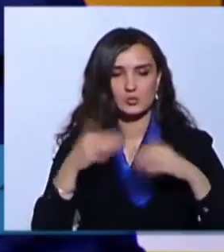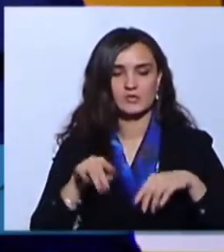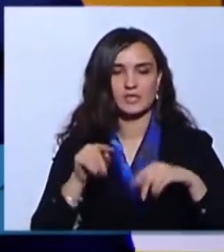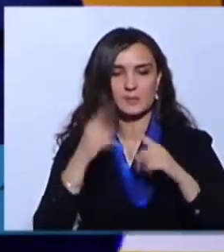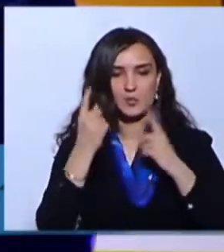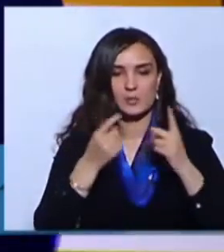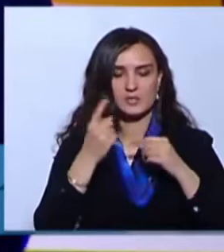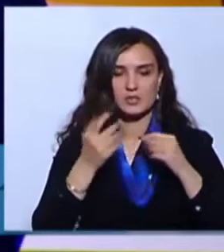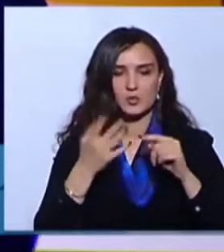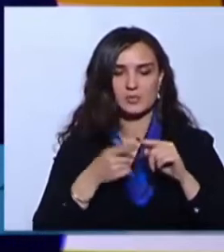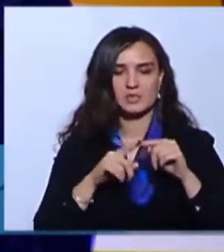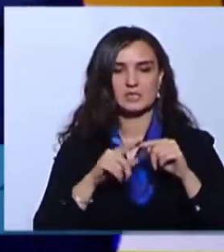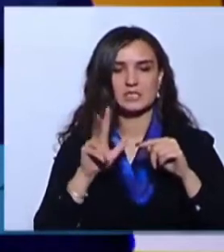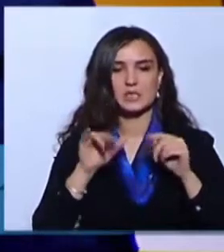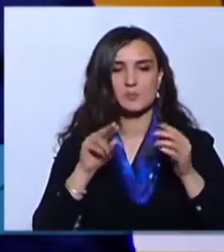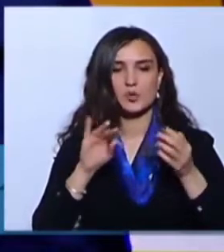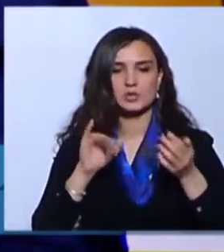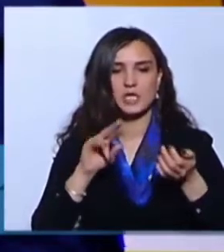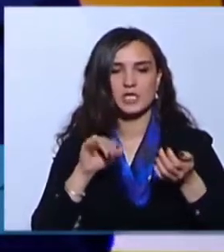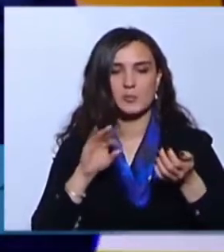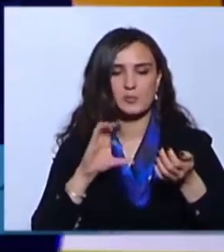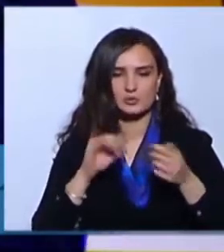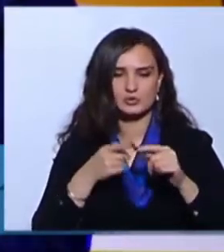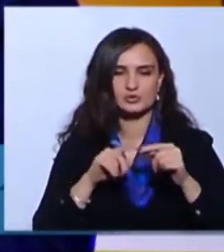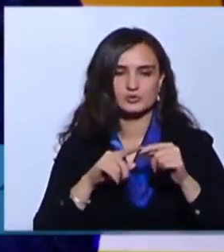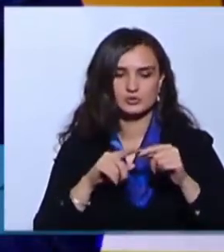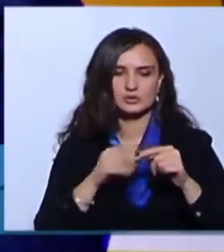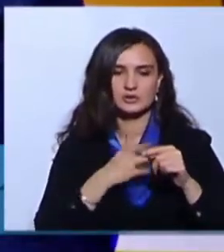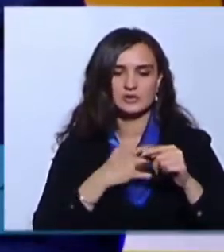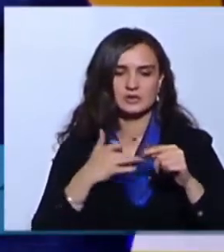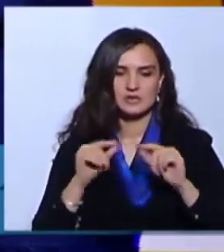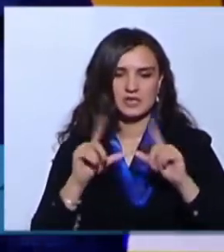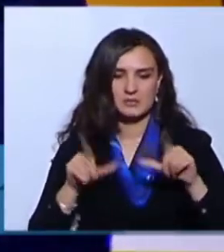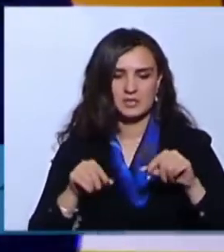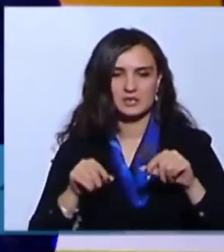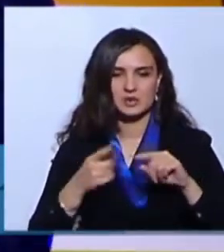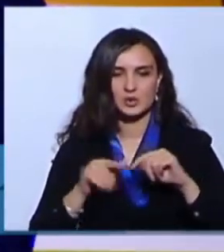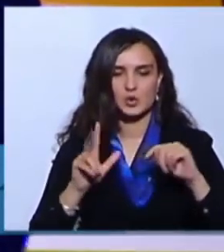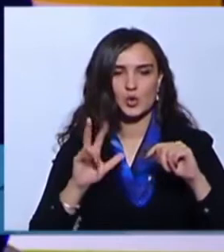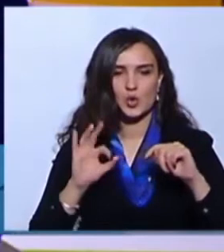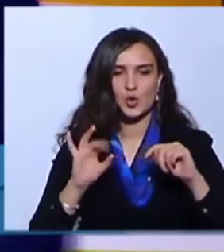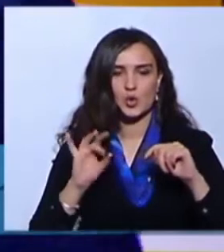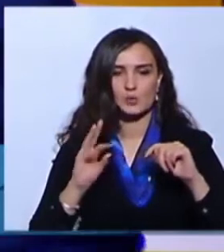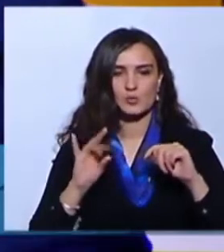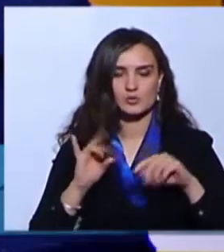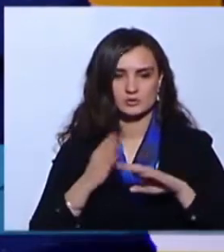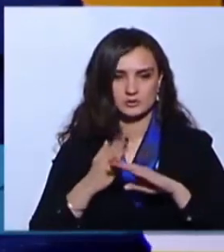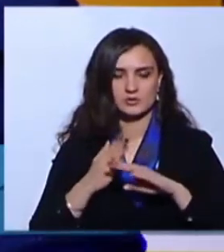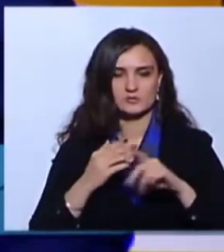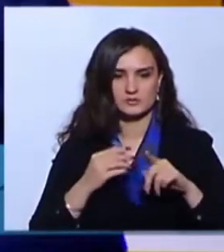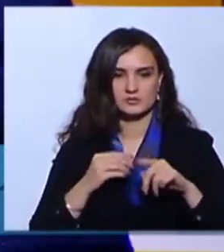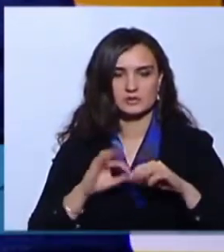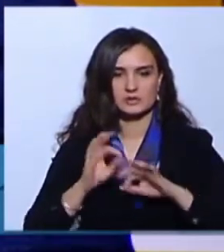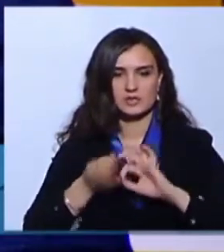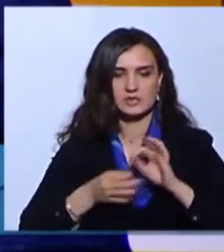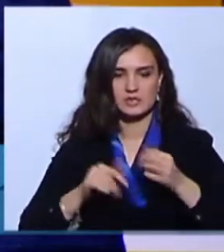წამოსული ინფორმაცია, რომელიც ჰიპოთალამუსი, ჰიპოფიზი და თირკმელზე და ჯირკვლის ხაზი, ანუ ჰორმონული დატვირთვაც გააჩნია